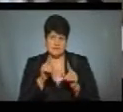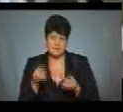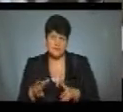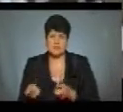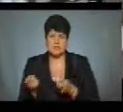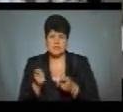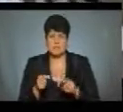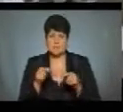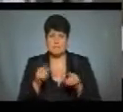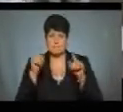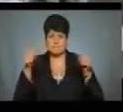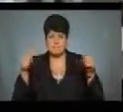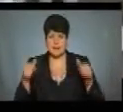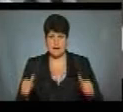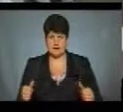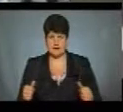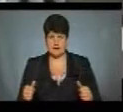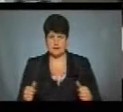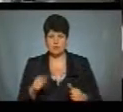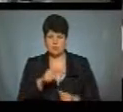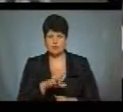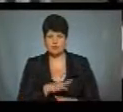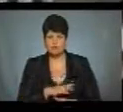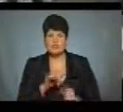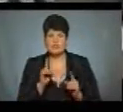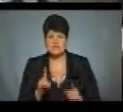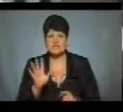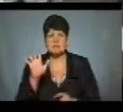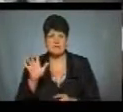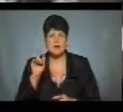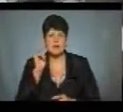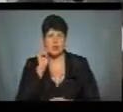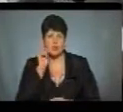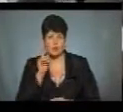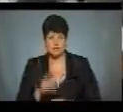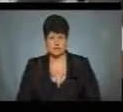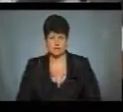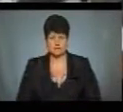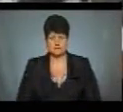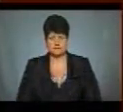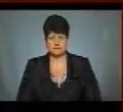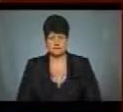принесли плакати. Йому було лише 5 років. А скільки сидітимуть вбивці?